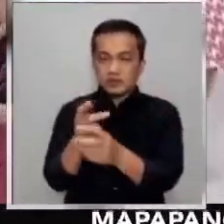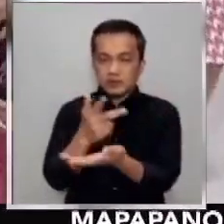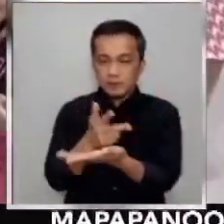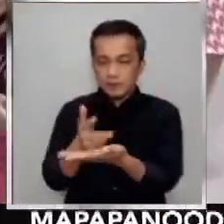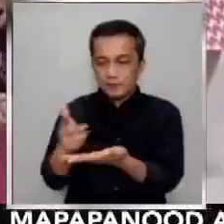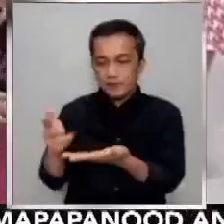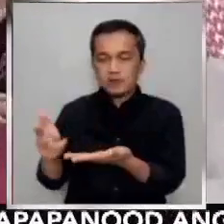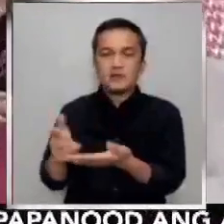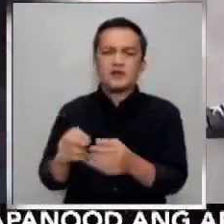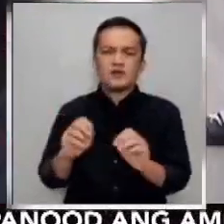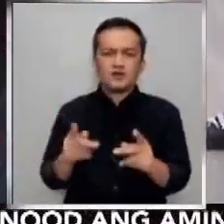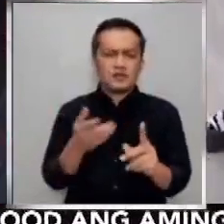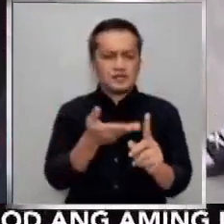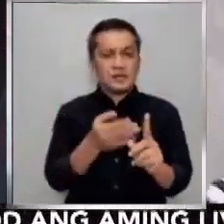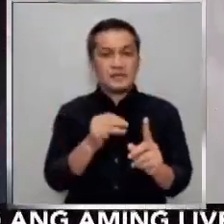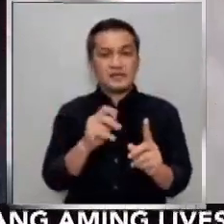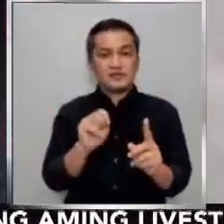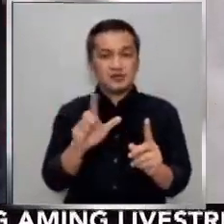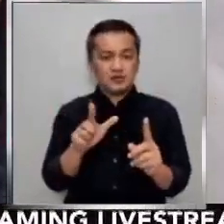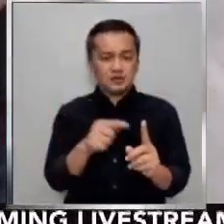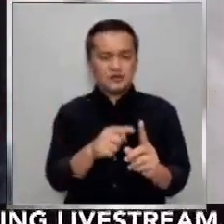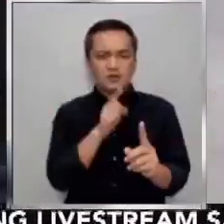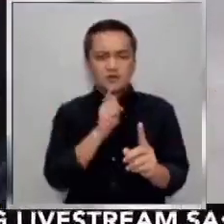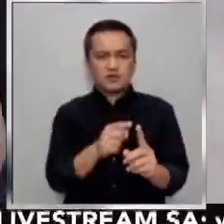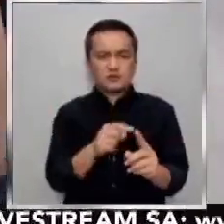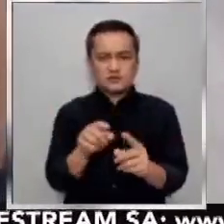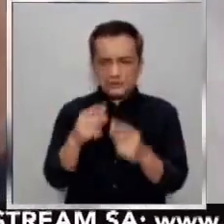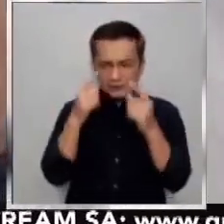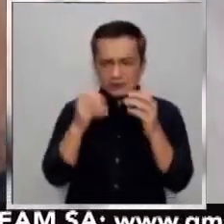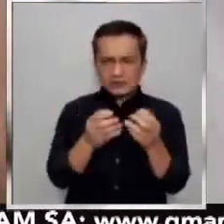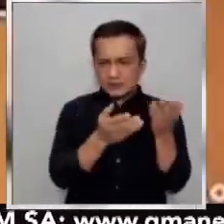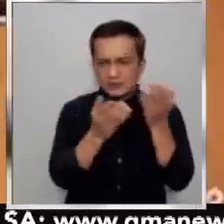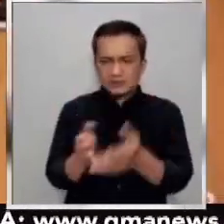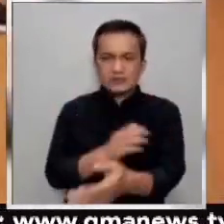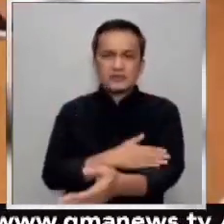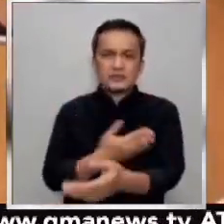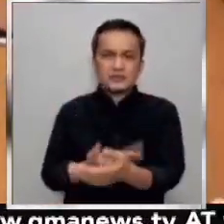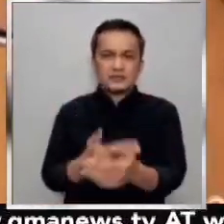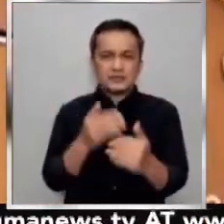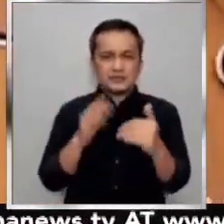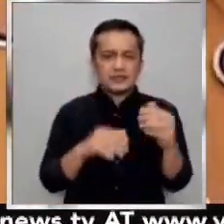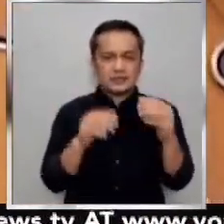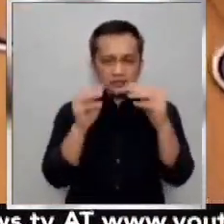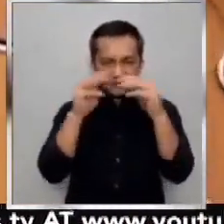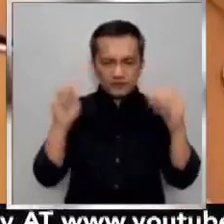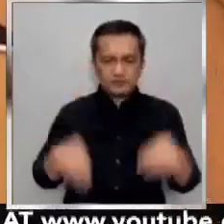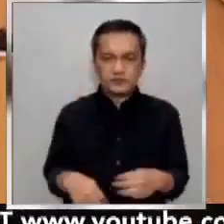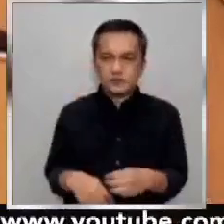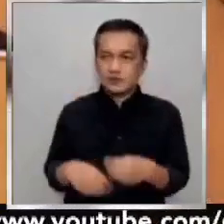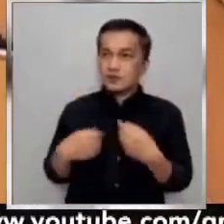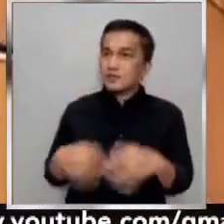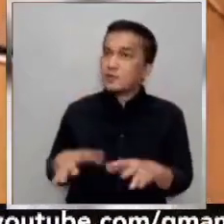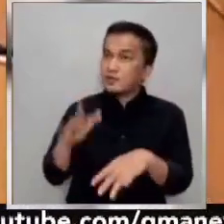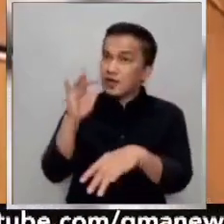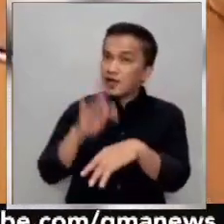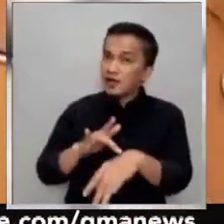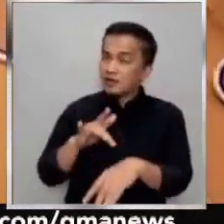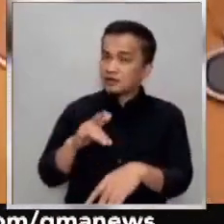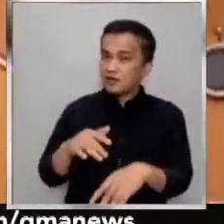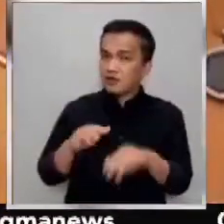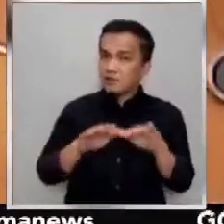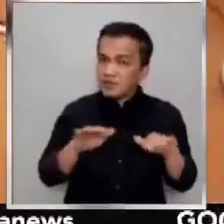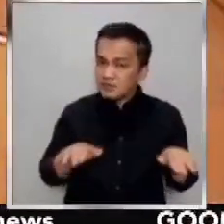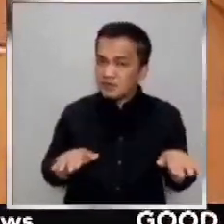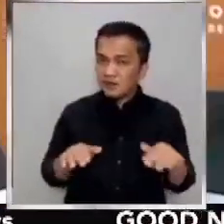kina Mirasol na talagang dito piniling dalhin ng mga anak sa halip na sa mall. Nakarating na kami dito before, maliliit pa sila, eh ngayon gusto